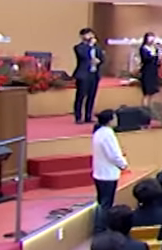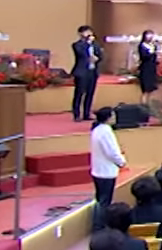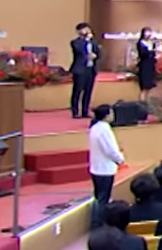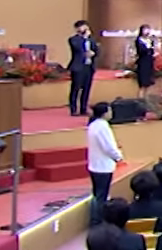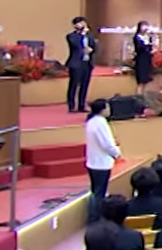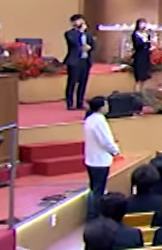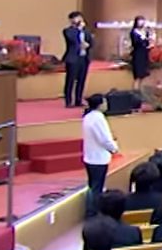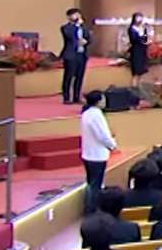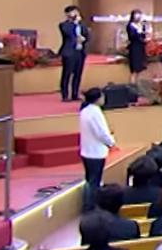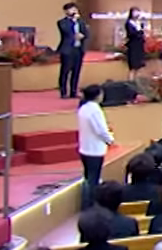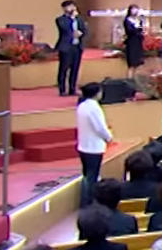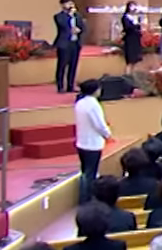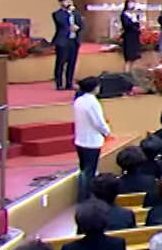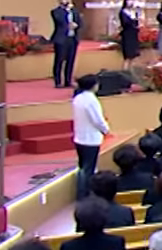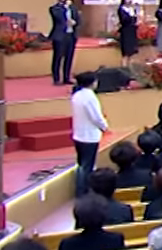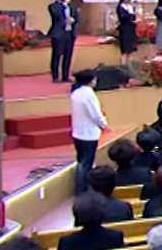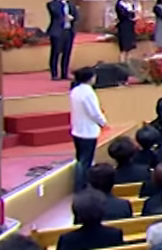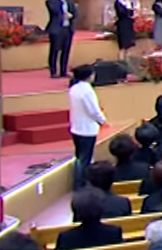죽은